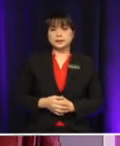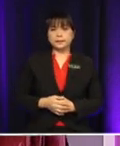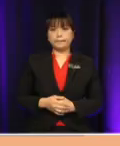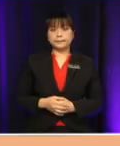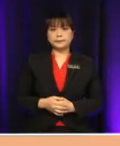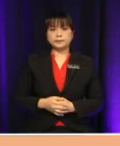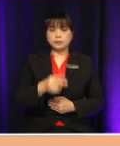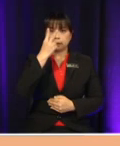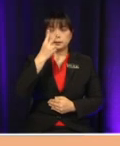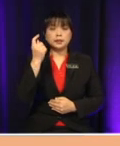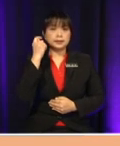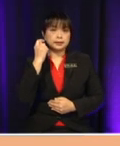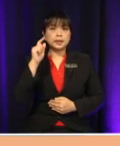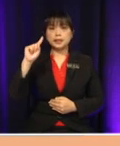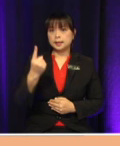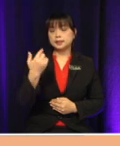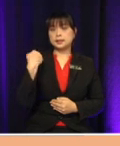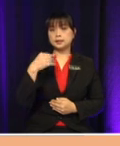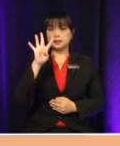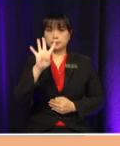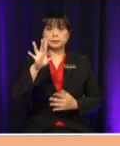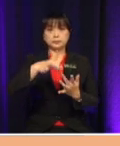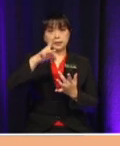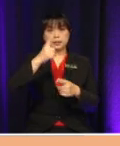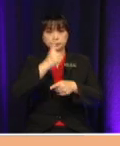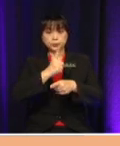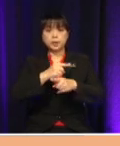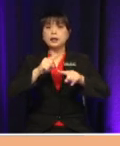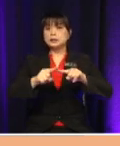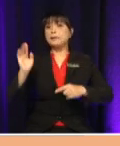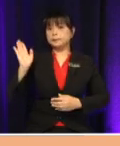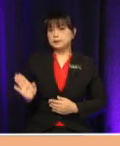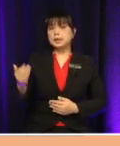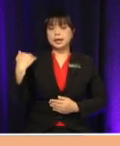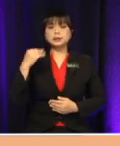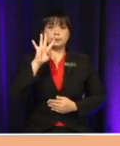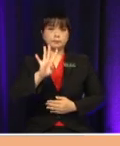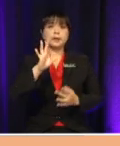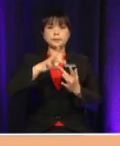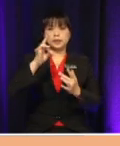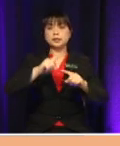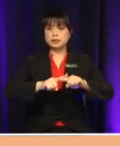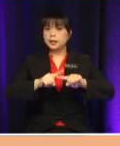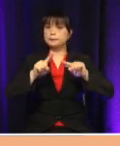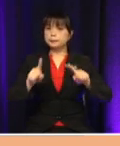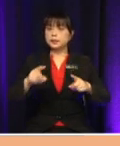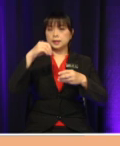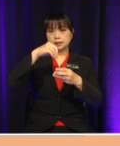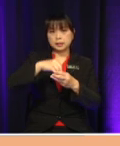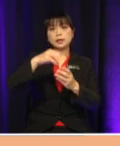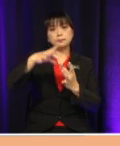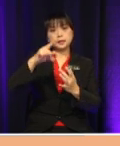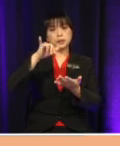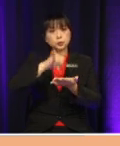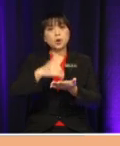tadi dia hanya mempunyai empat pilihan tetapi di sini dia mempunyai empat pilihan ya tetapi dalam pilihan itu